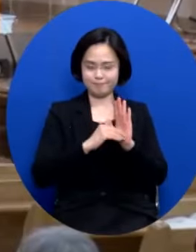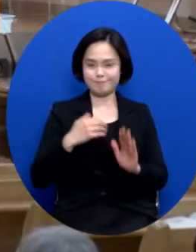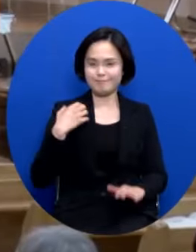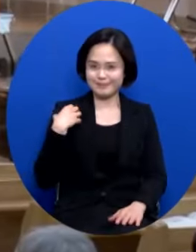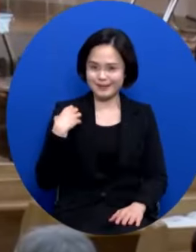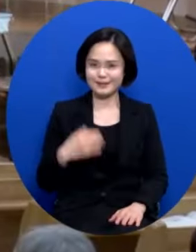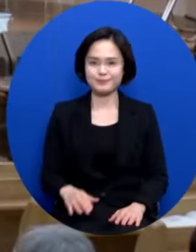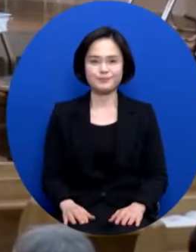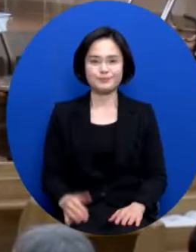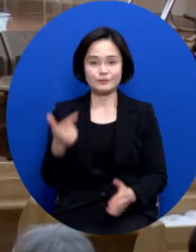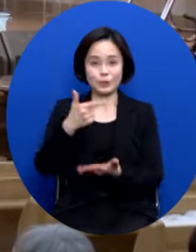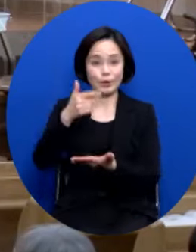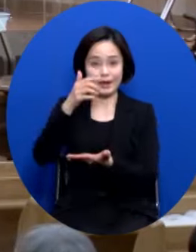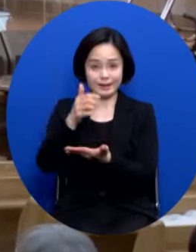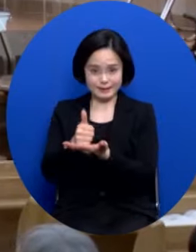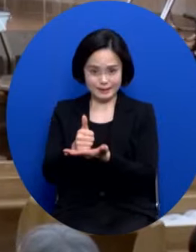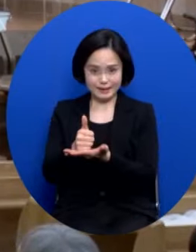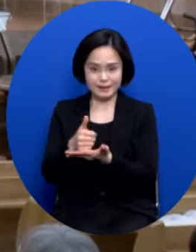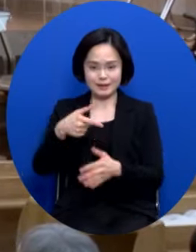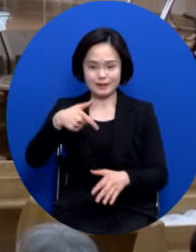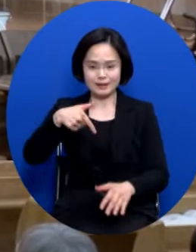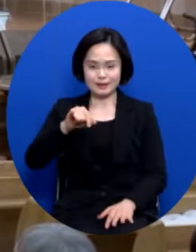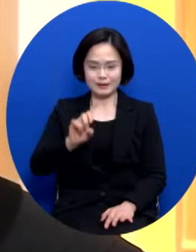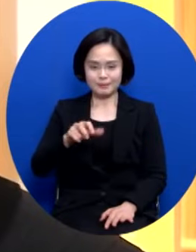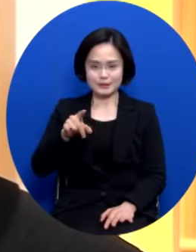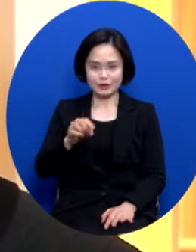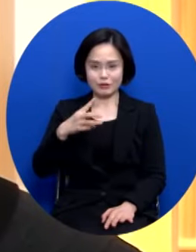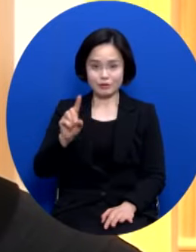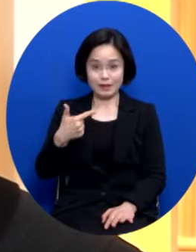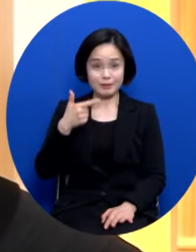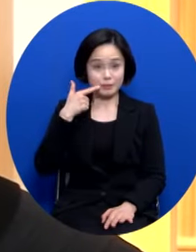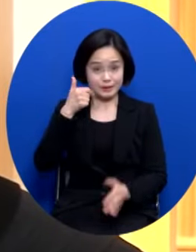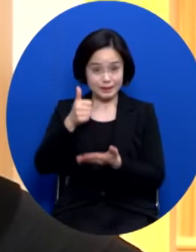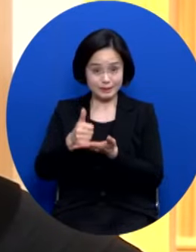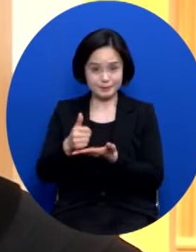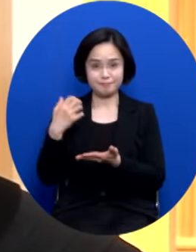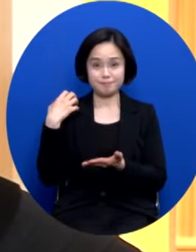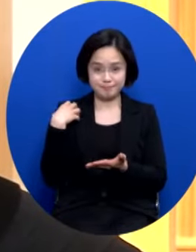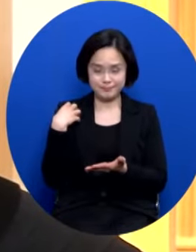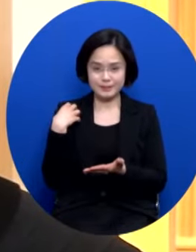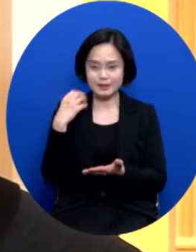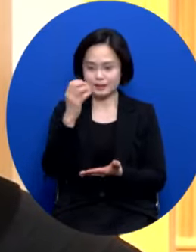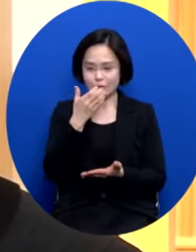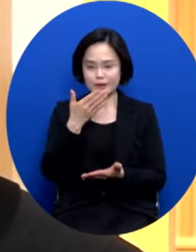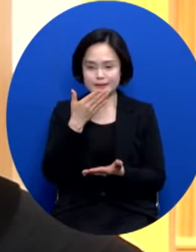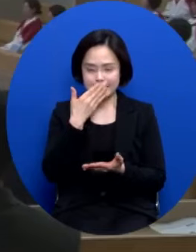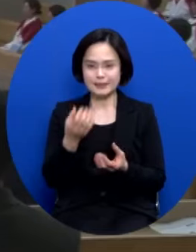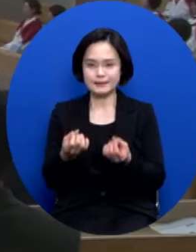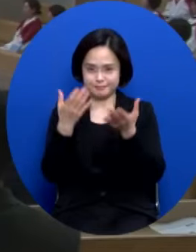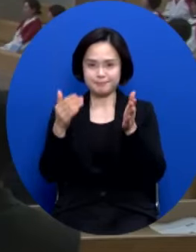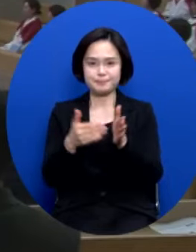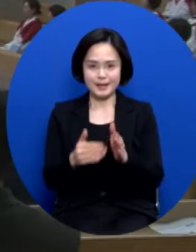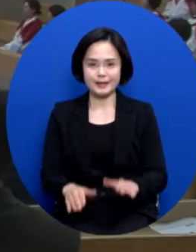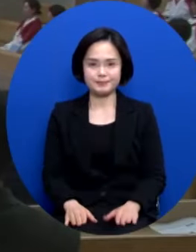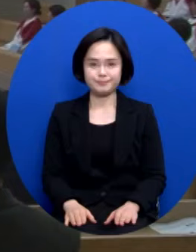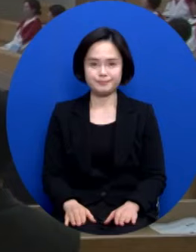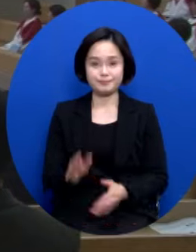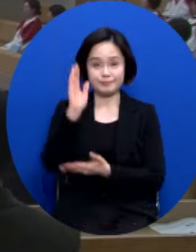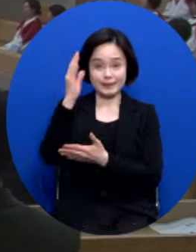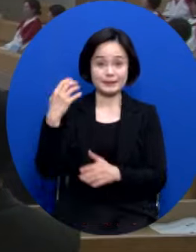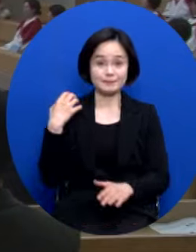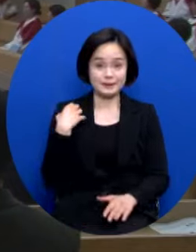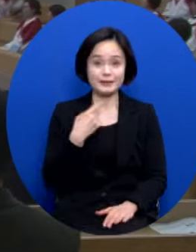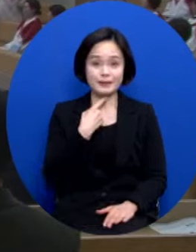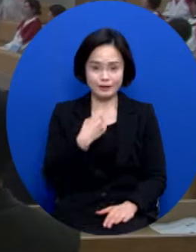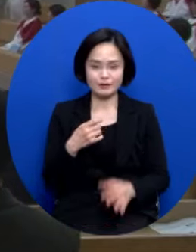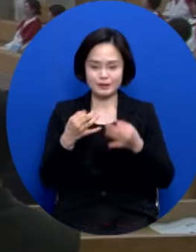노회장 세길교회 김정락 목사의 집례로 성찬 예식이 진행됐습니다. 개회 예배에서 말씀을 전한 노 회장